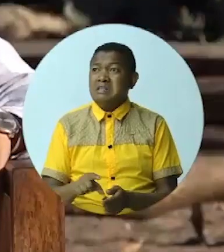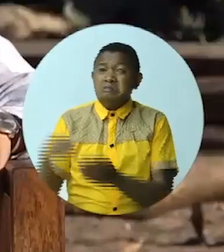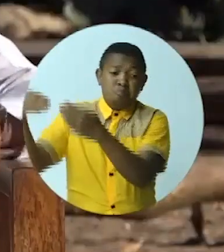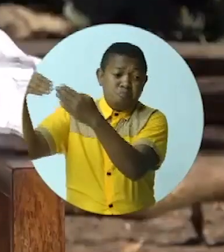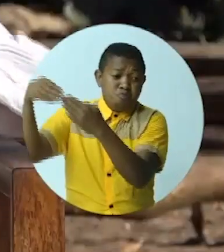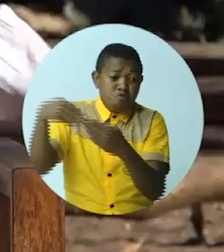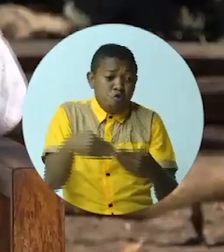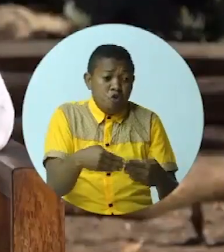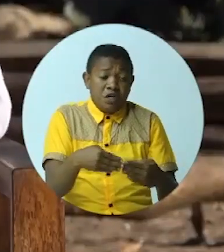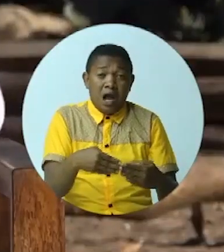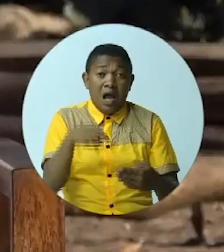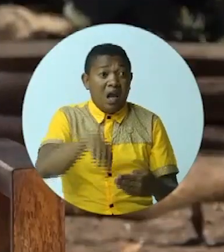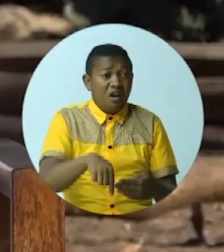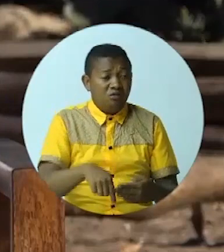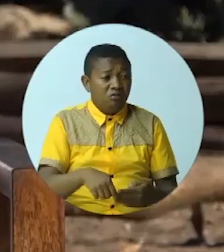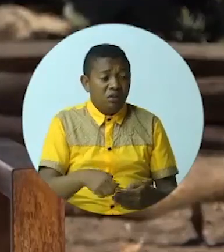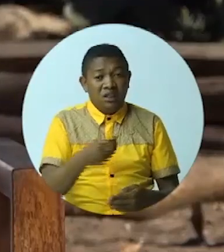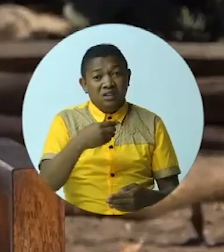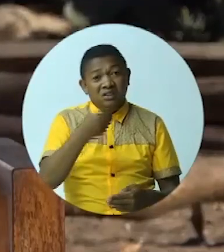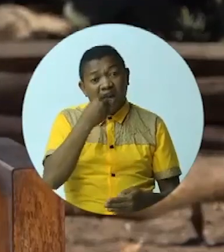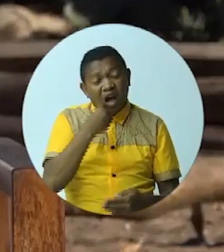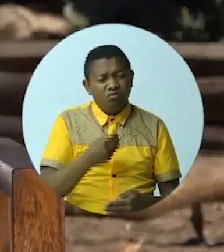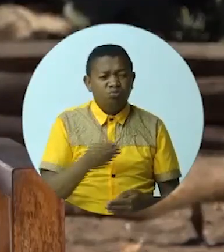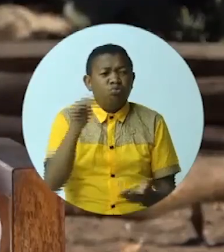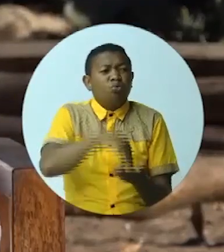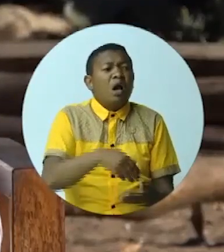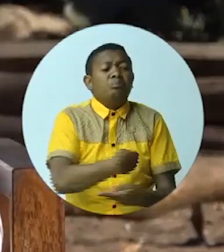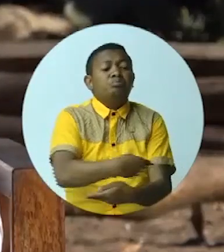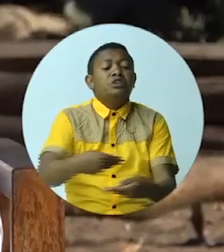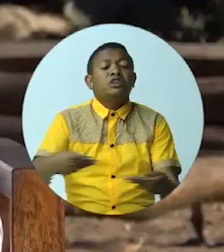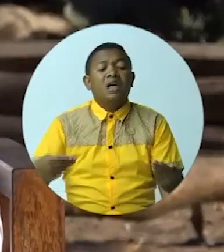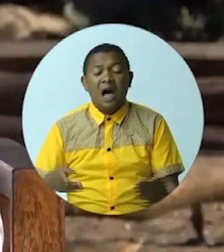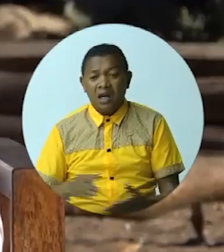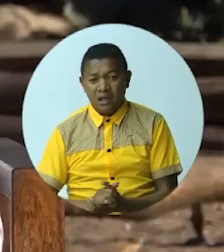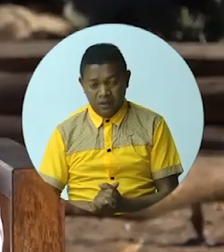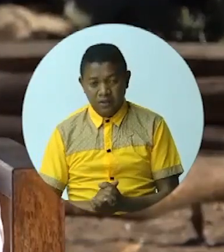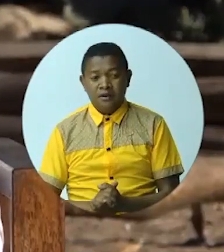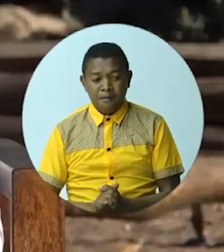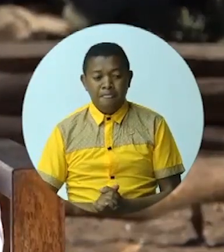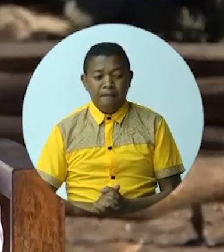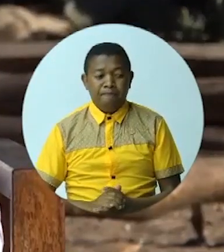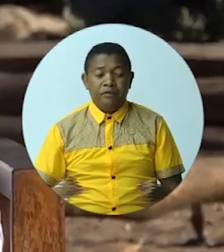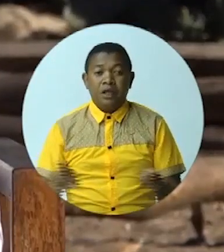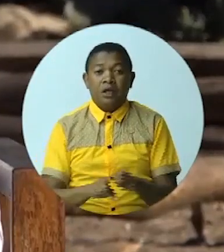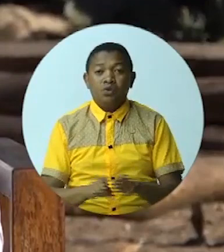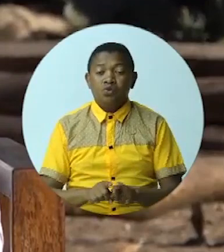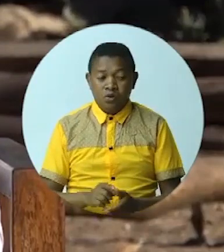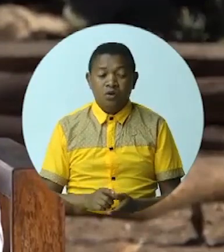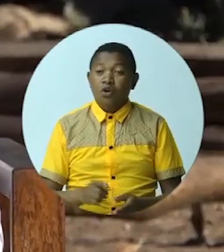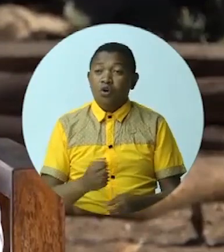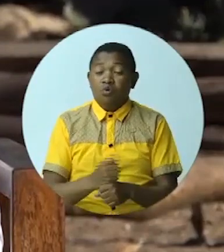atsimo. Zay ny politika ataontsika dia nzay zavatra ilaina amin'izena ny ireo tsy ampy sakafo